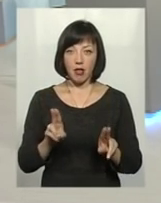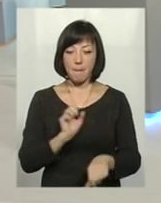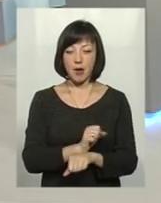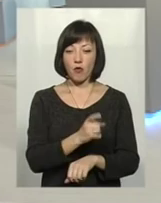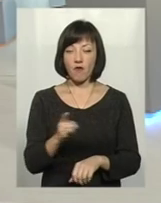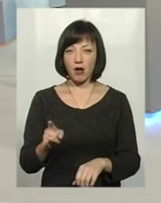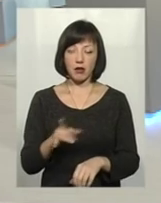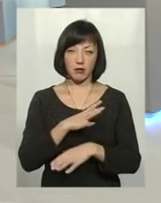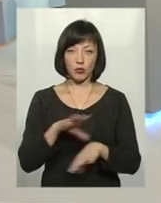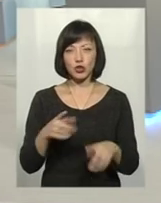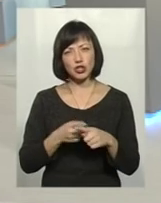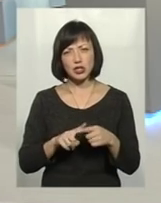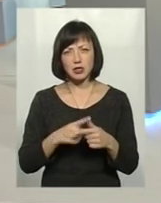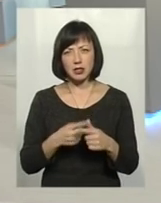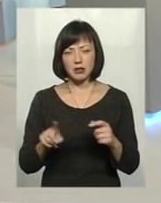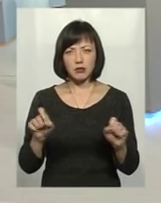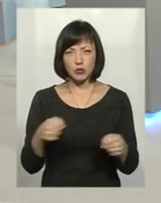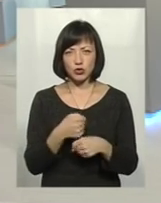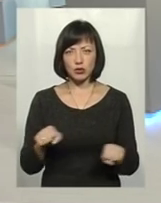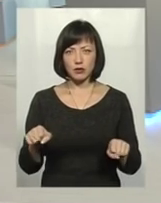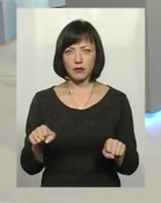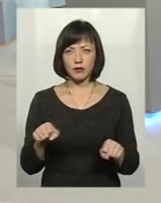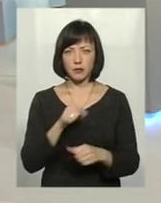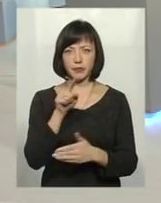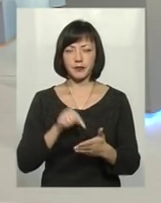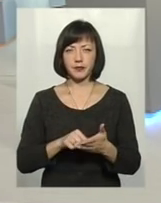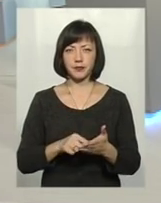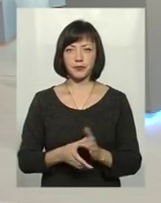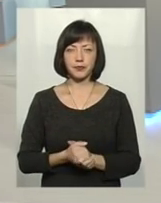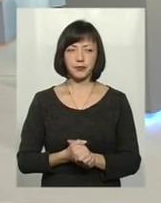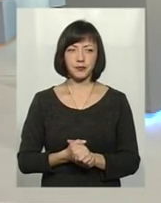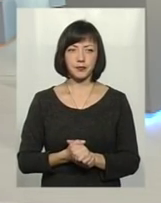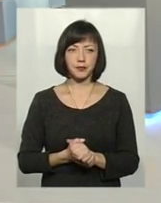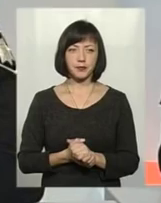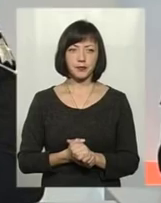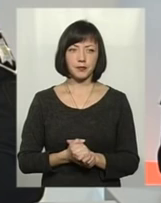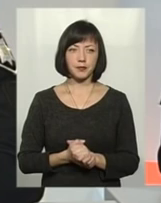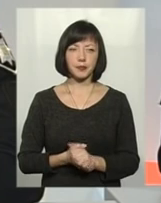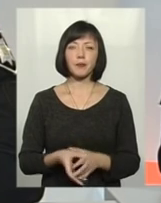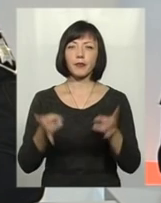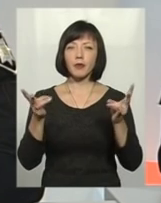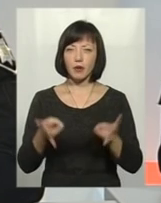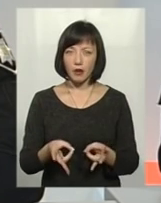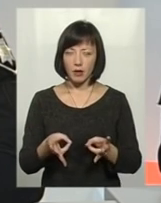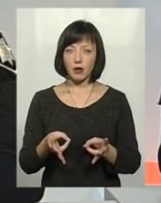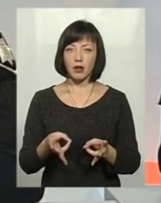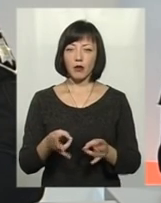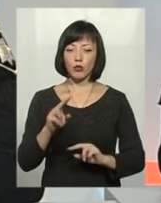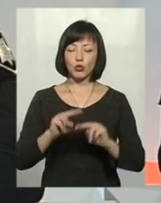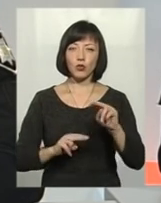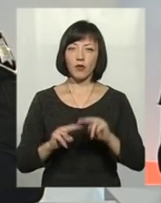було? Чи це неможливо на сьогоднішній день? Необхідно виносити, будувати